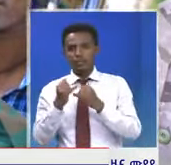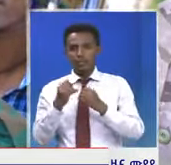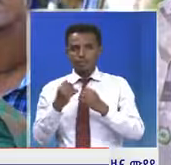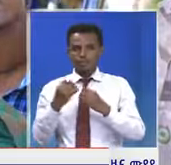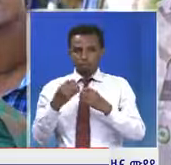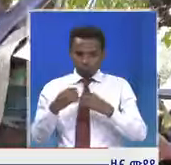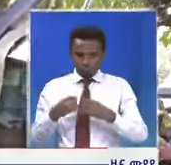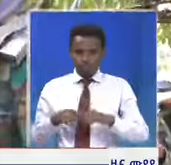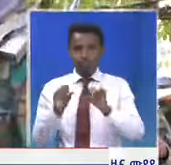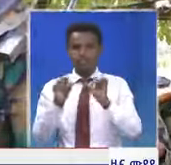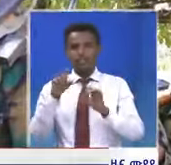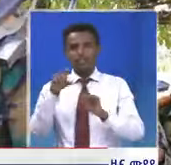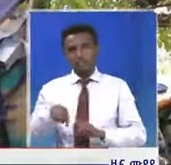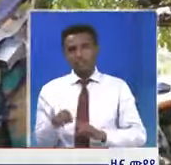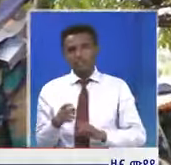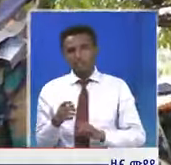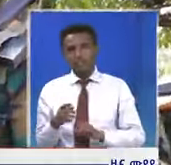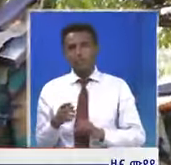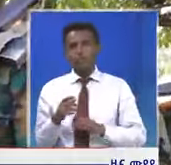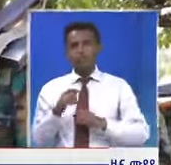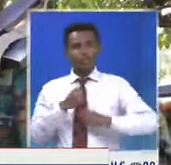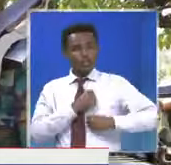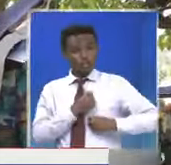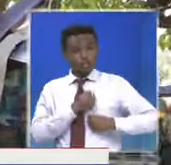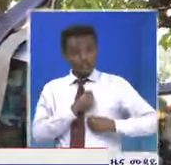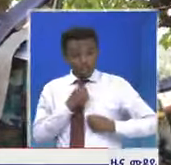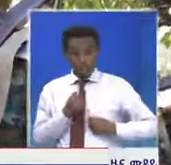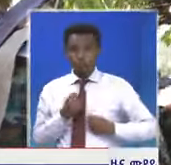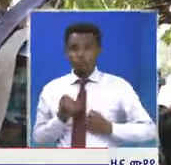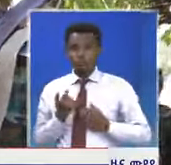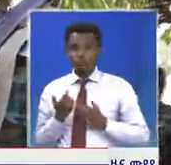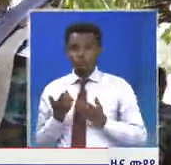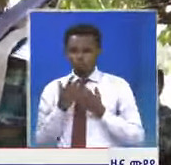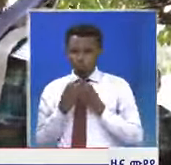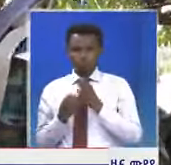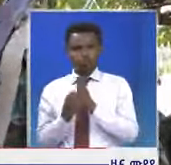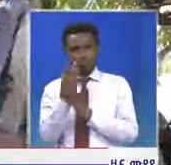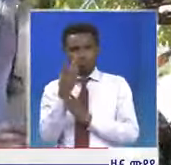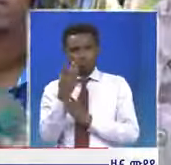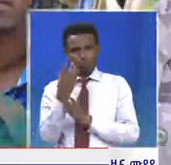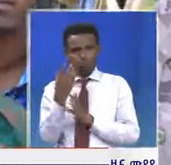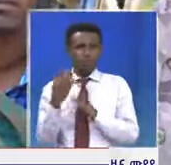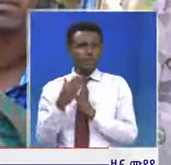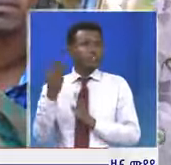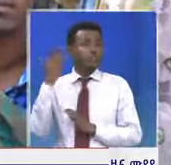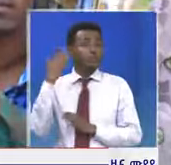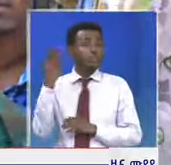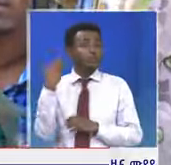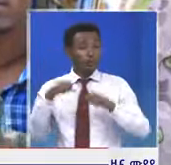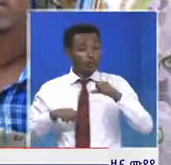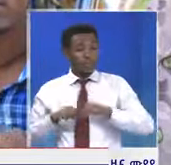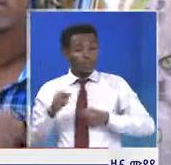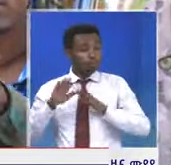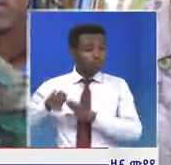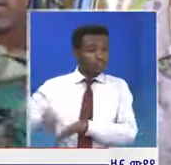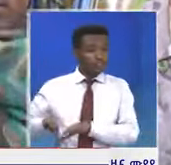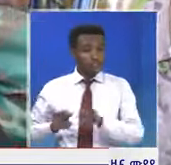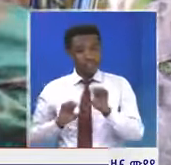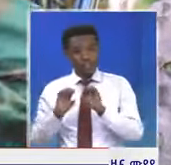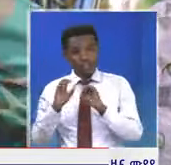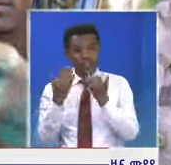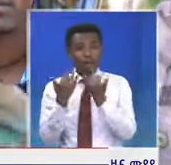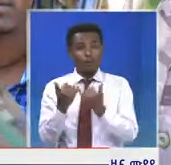በተለይ ወጣቱ ወትድርና የብዙ ጀግኖች መፍለቂያ ነው። ምናልባት የድሮ የነበረውን አሻጥር ትተን እንዳሁኑ